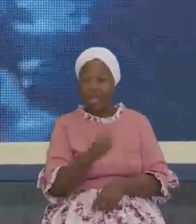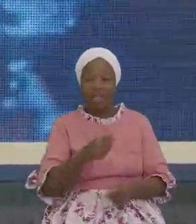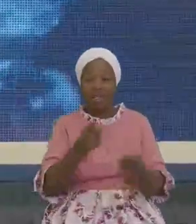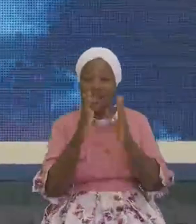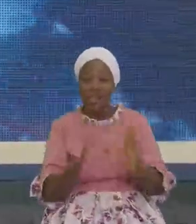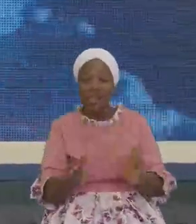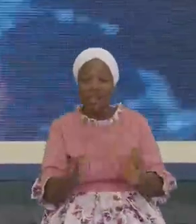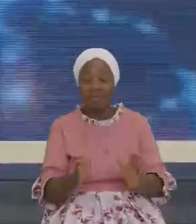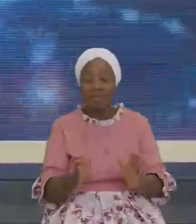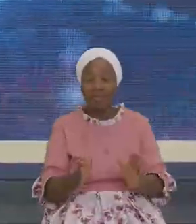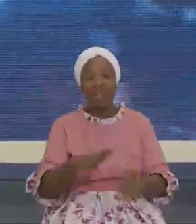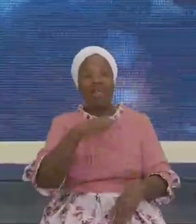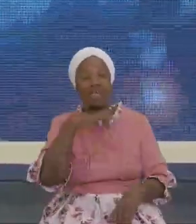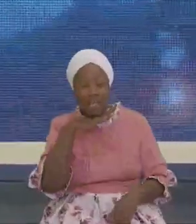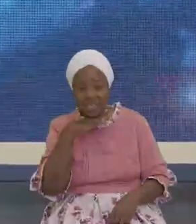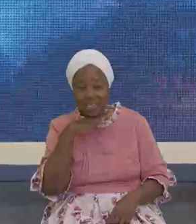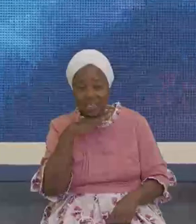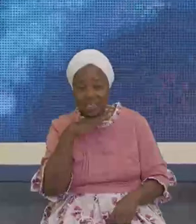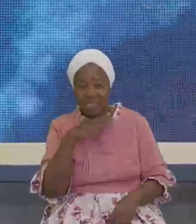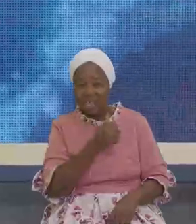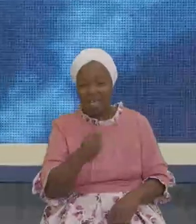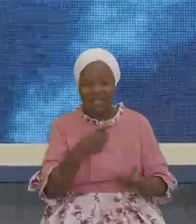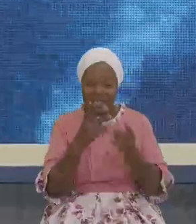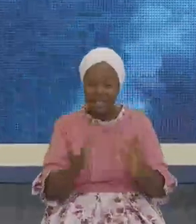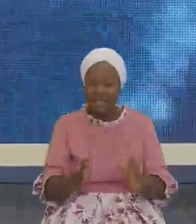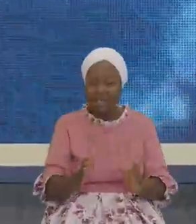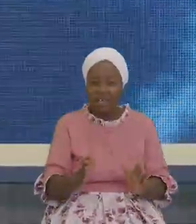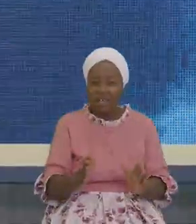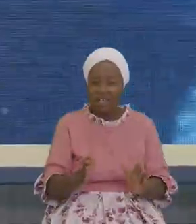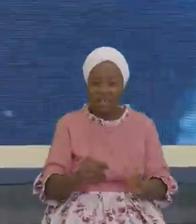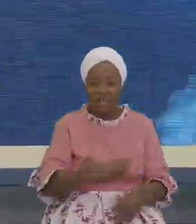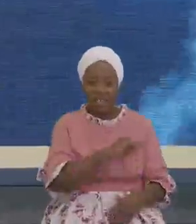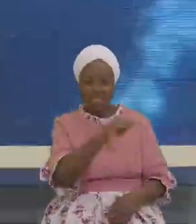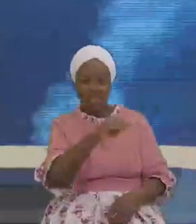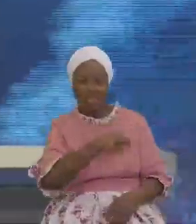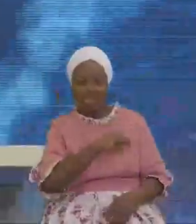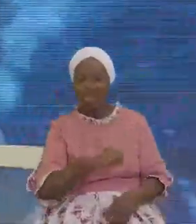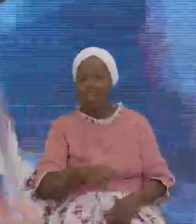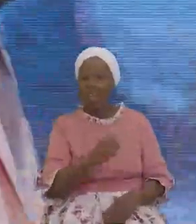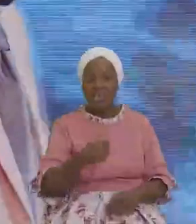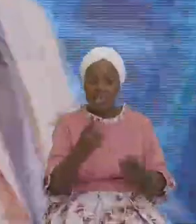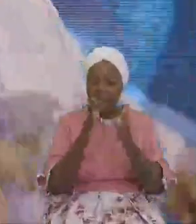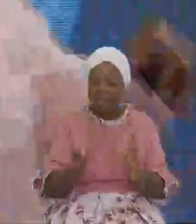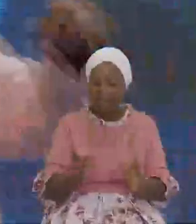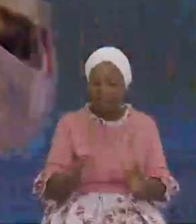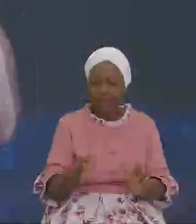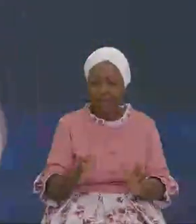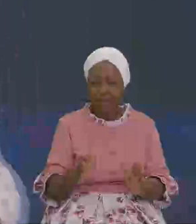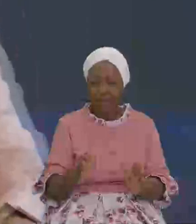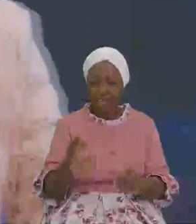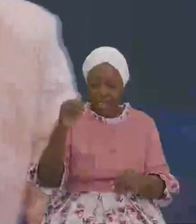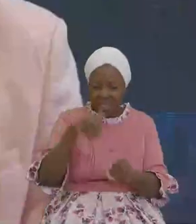Tel que tu es, pécheur, sale, pécheresse,